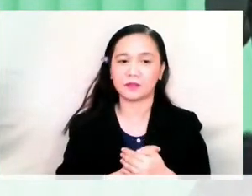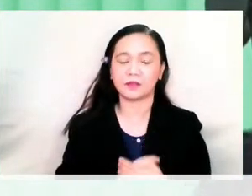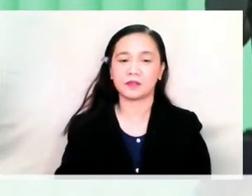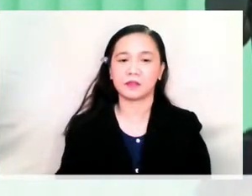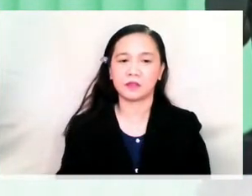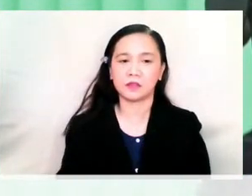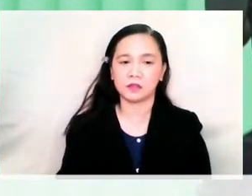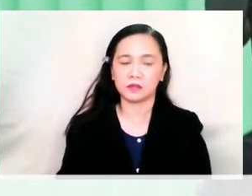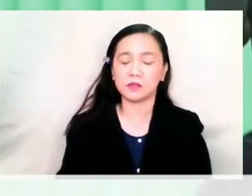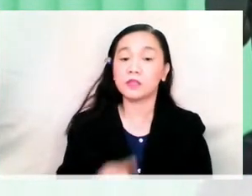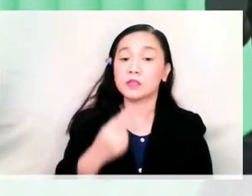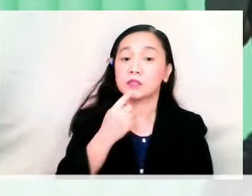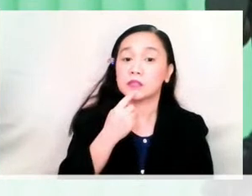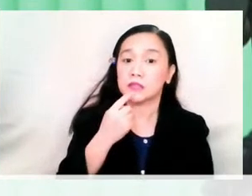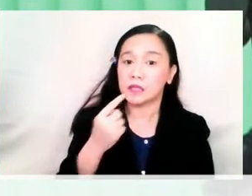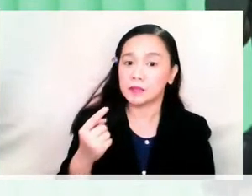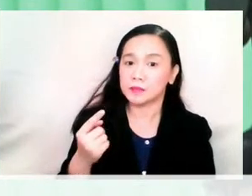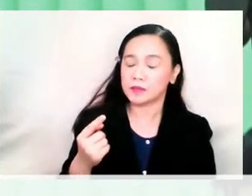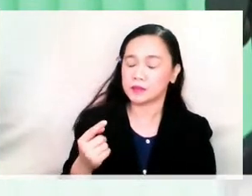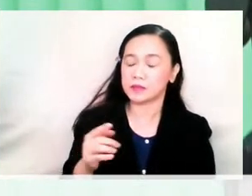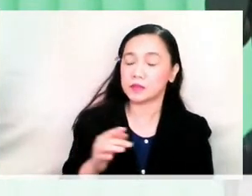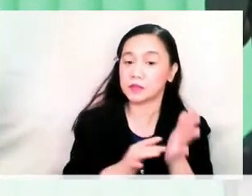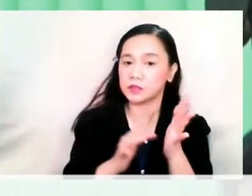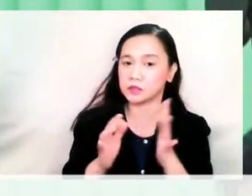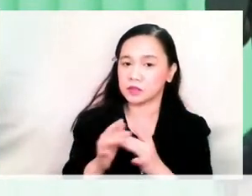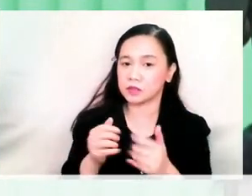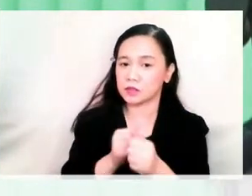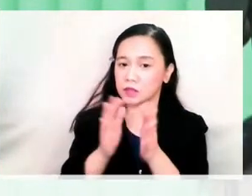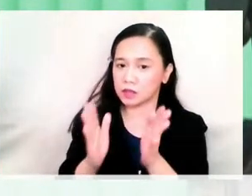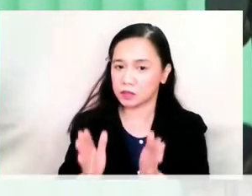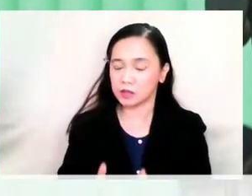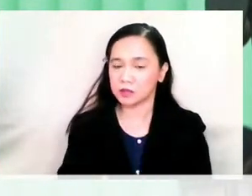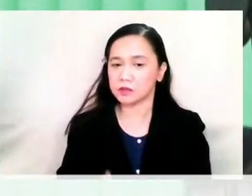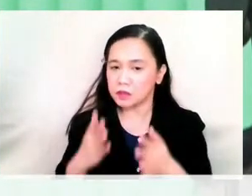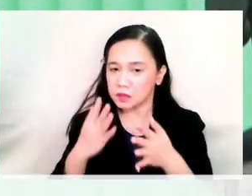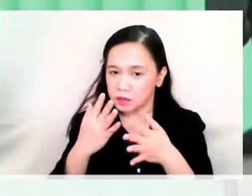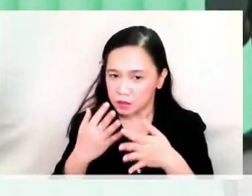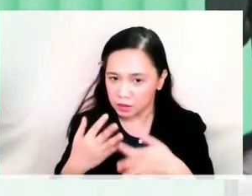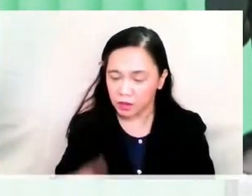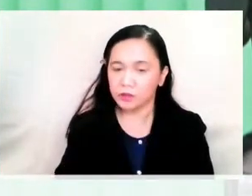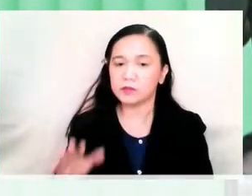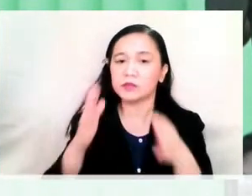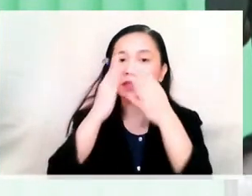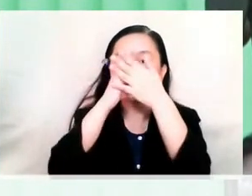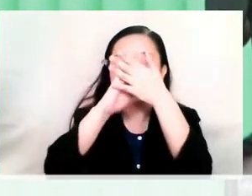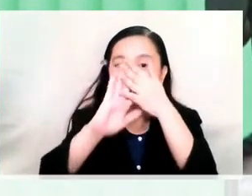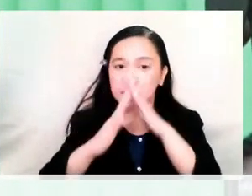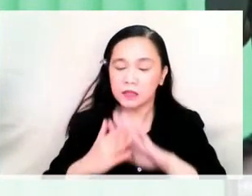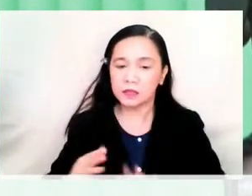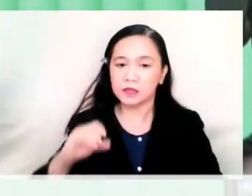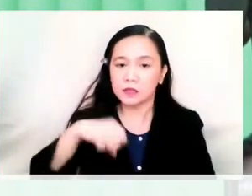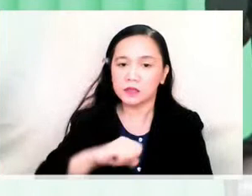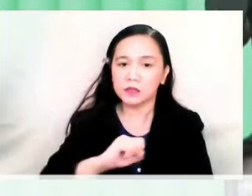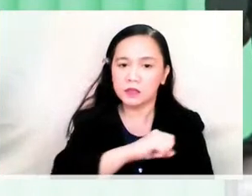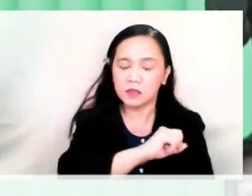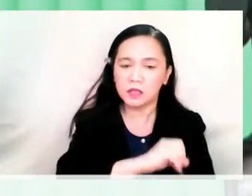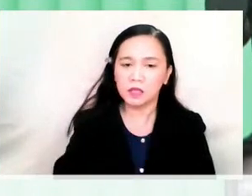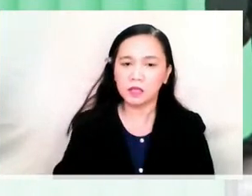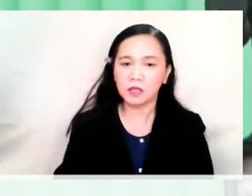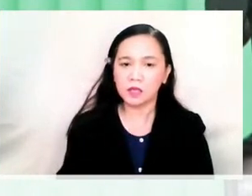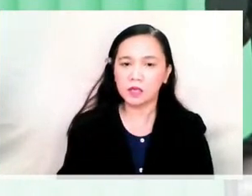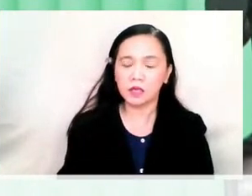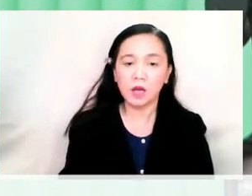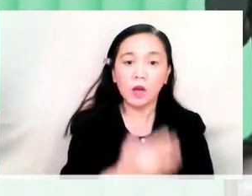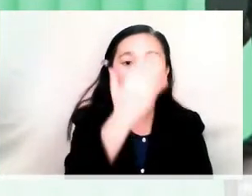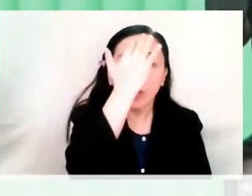mga alagad noong mapatahimik na niya ang dagat ay, "Bakit kayo